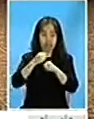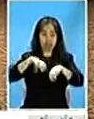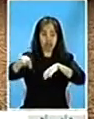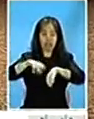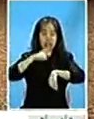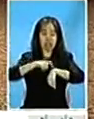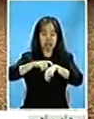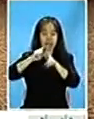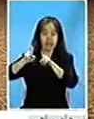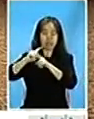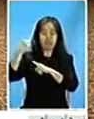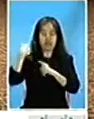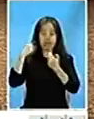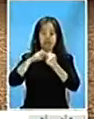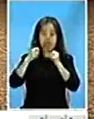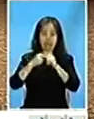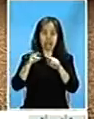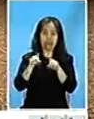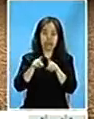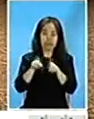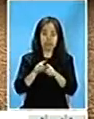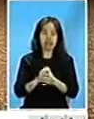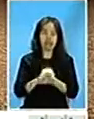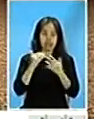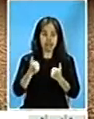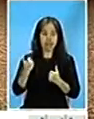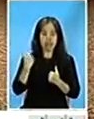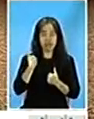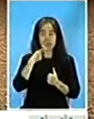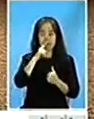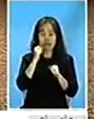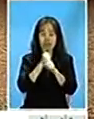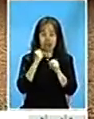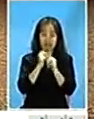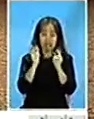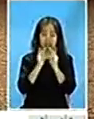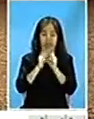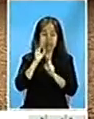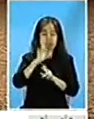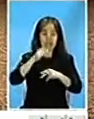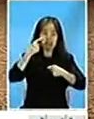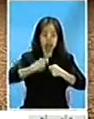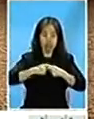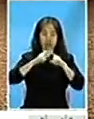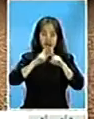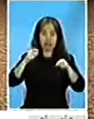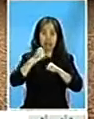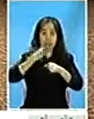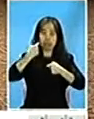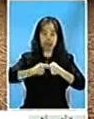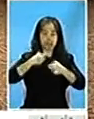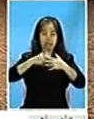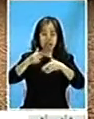างๆก็มีปัญหาดิฉันก็ขอพูดถึงบ่นเหมือนว่าการทำงานของกรรมาธิการนั้นยากแต่ยากอย่างไรก็ตามก็พยายามทำหน้า